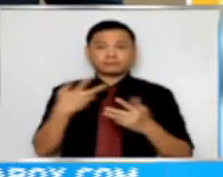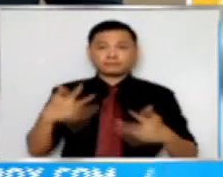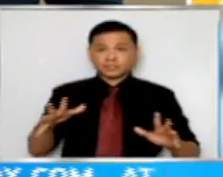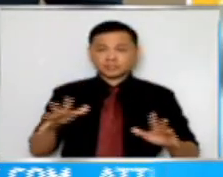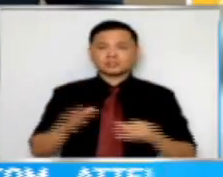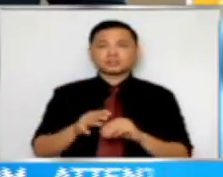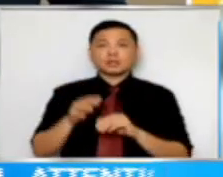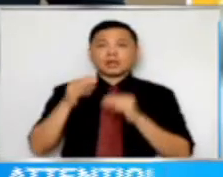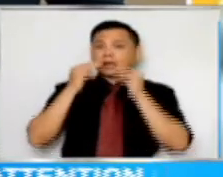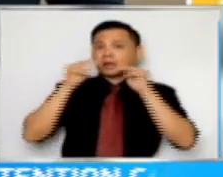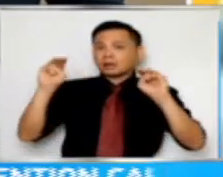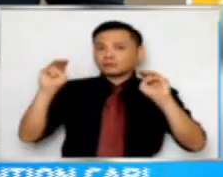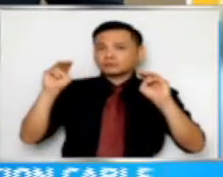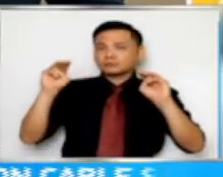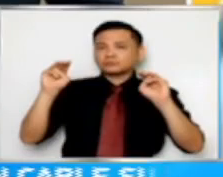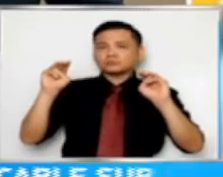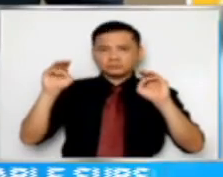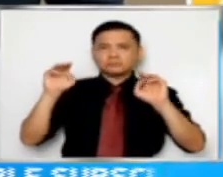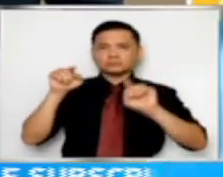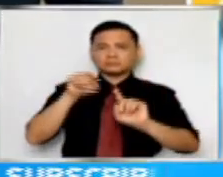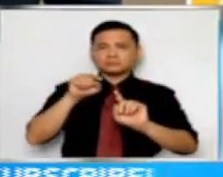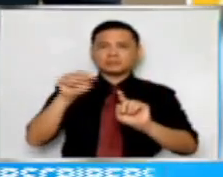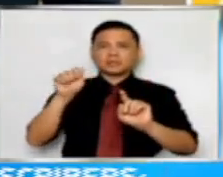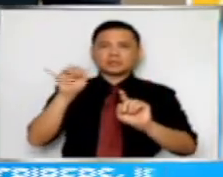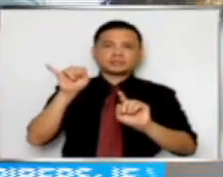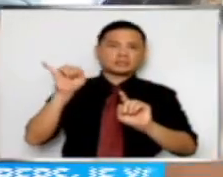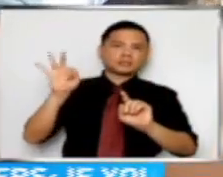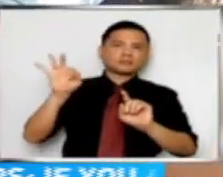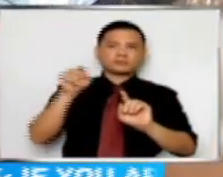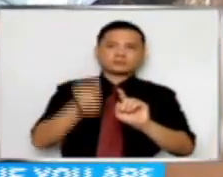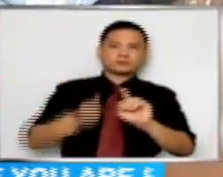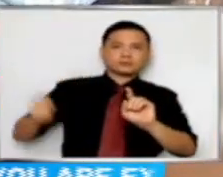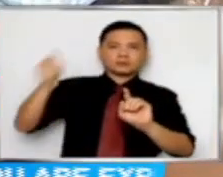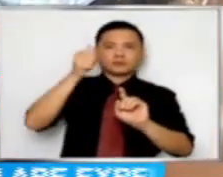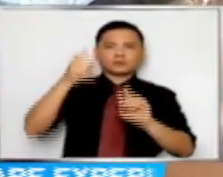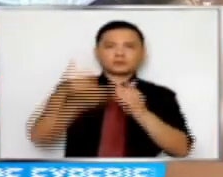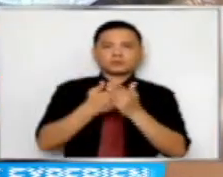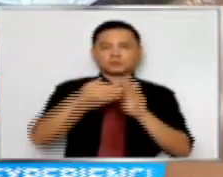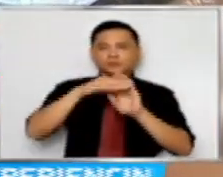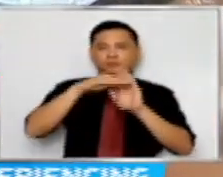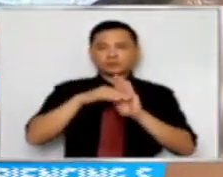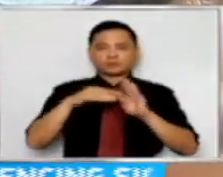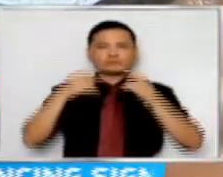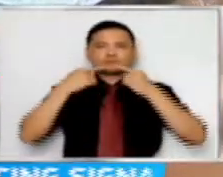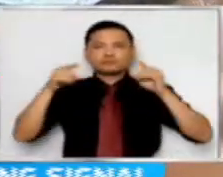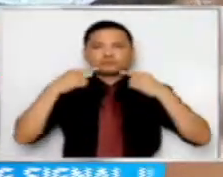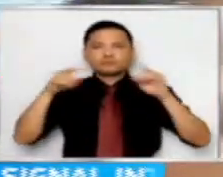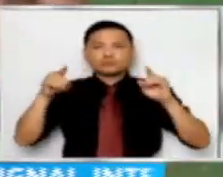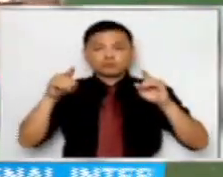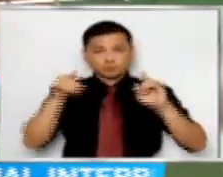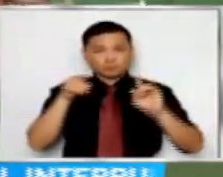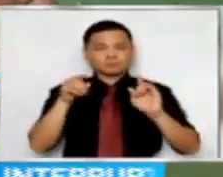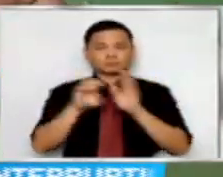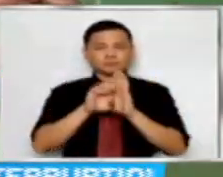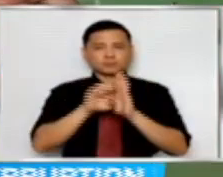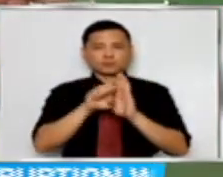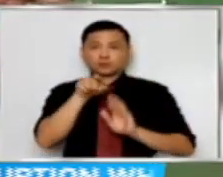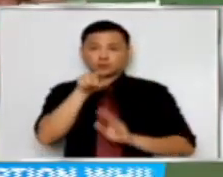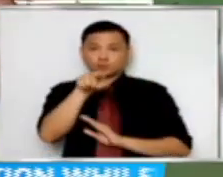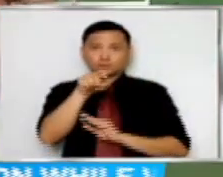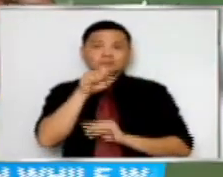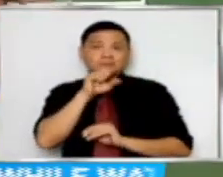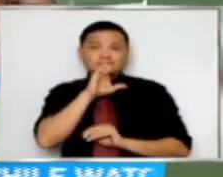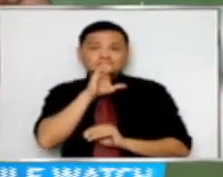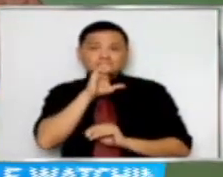bagong resolusyon ng IATF. Ayon po sa IATF, pwede nang pumunta ang fully vaccinated senior citizens sa GCQ